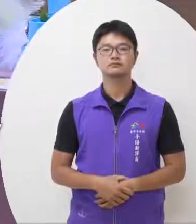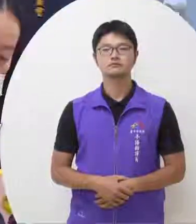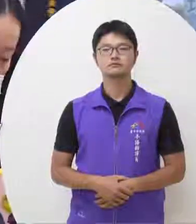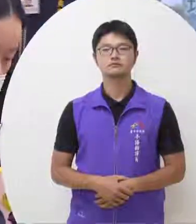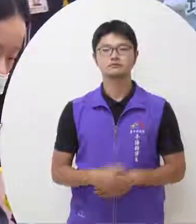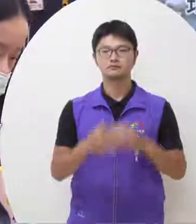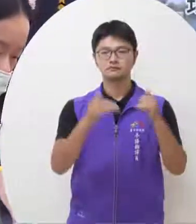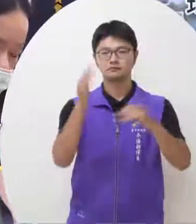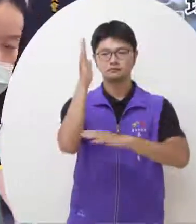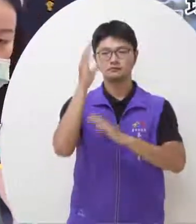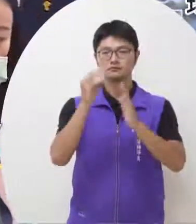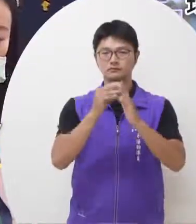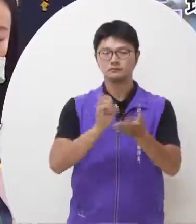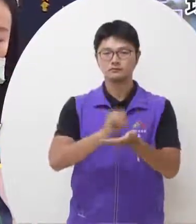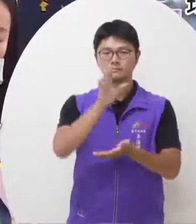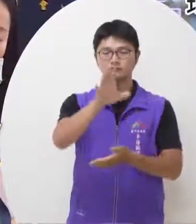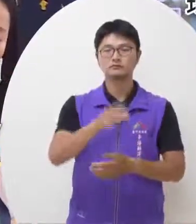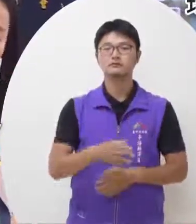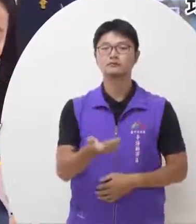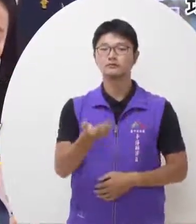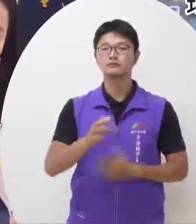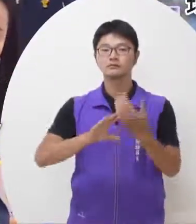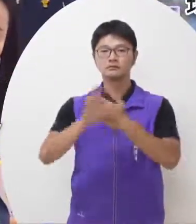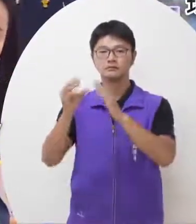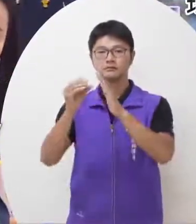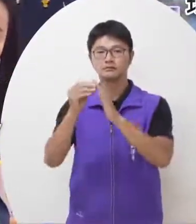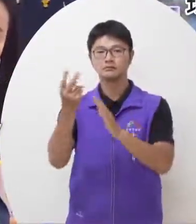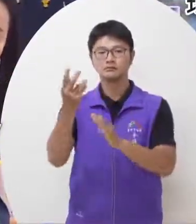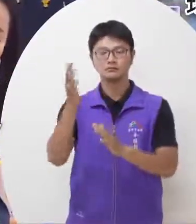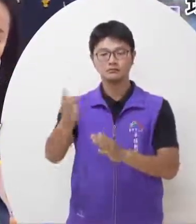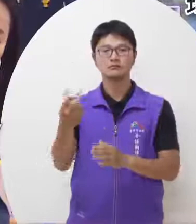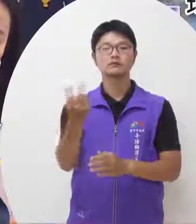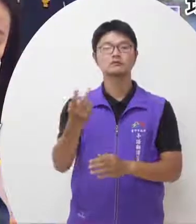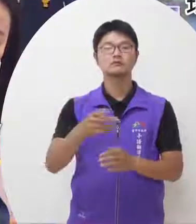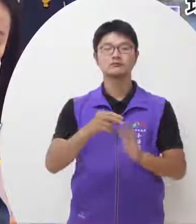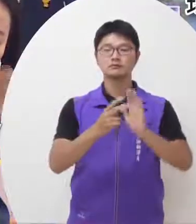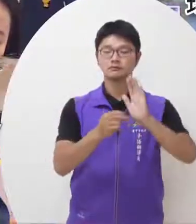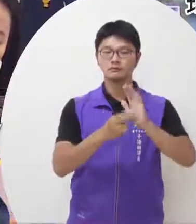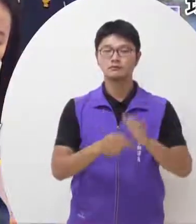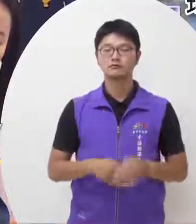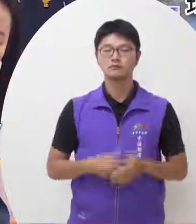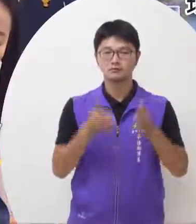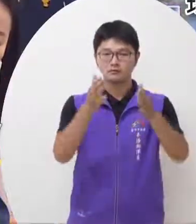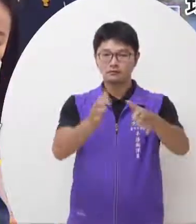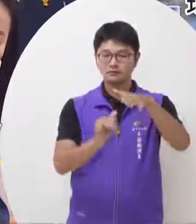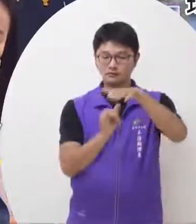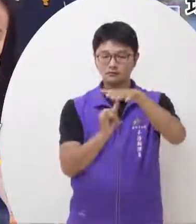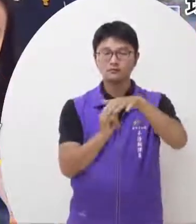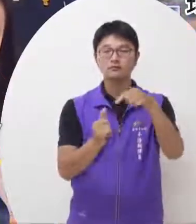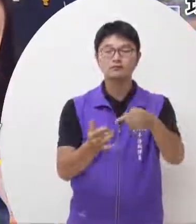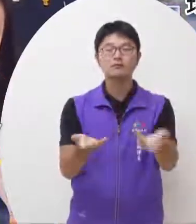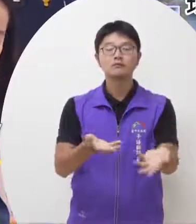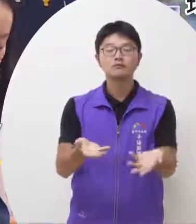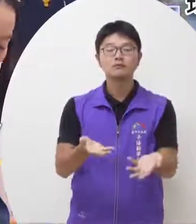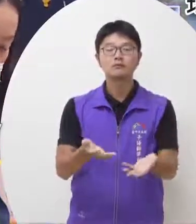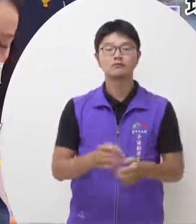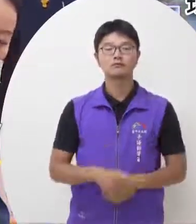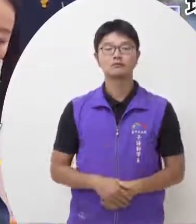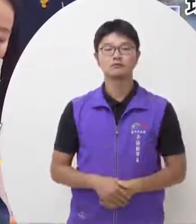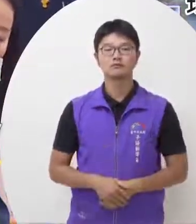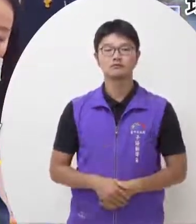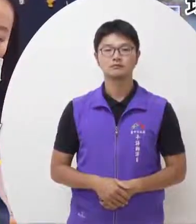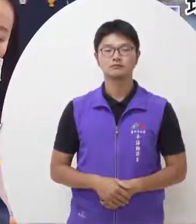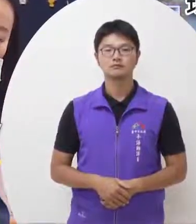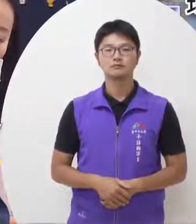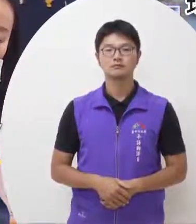民政局报告哈，刚才有两位里长有提到有关于殡葬业务的哈，第一个是，十